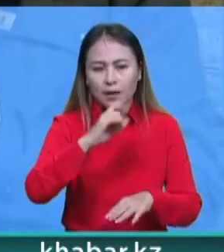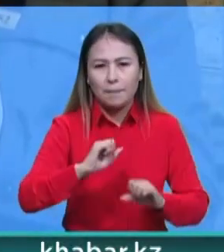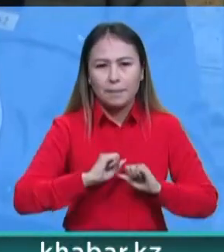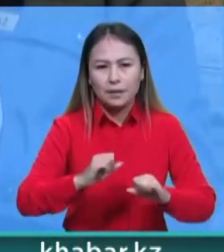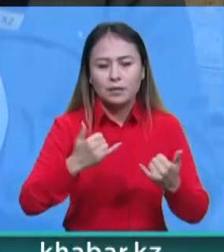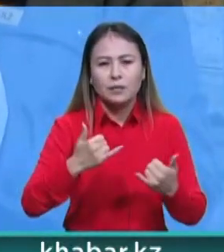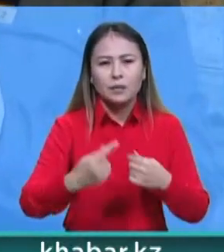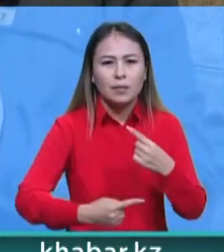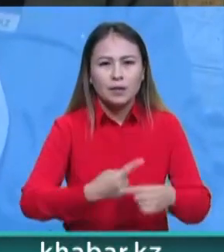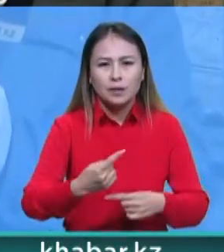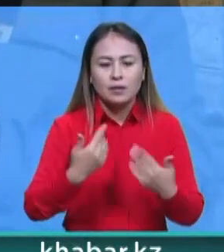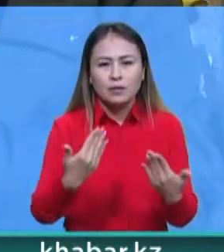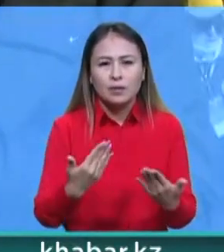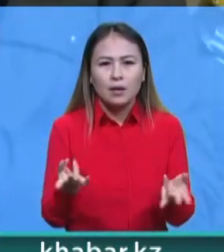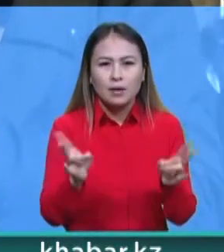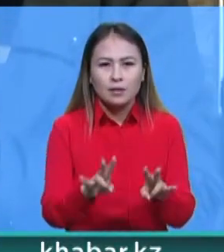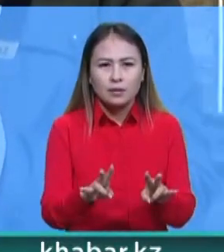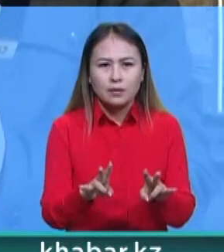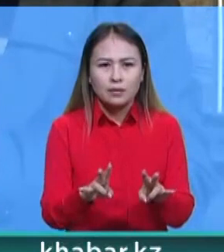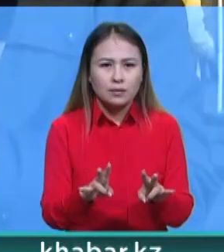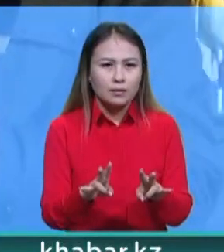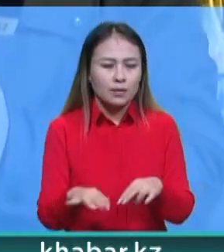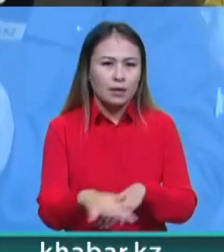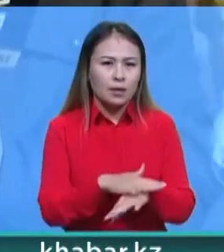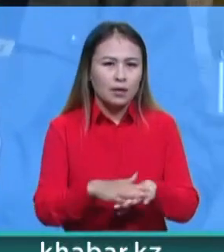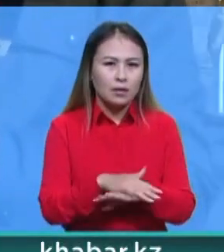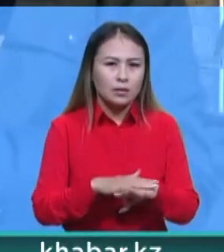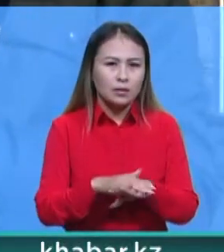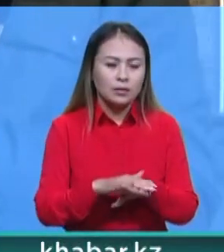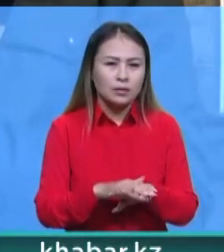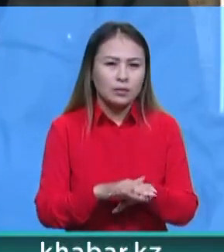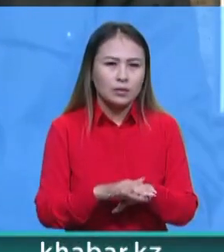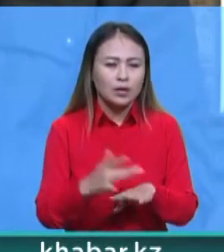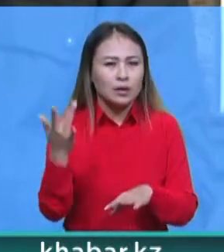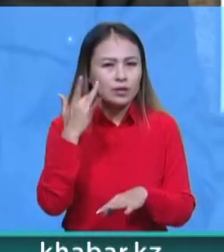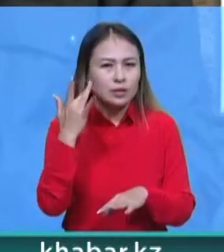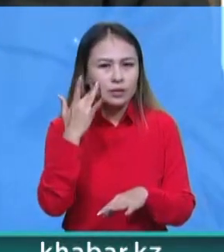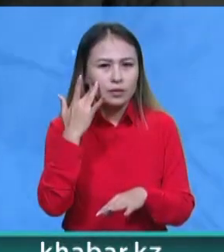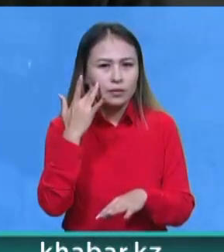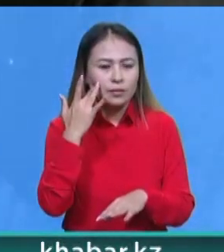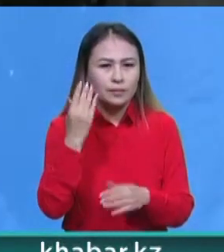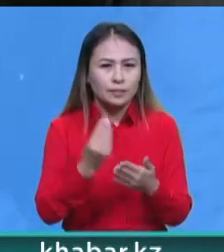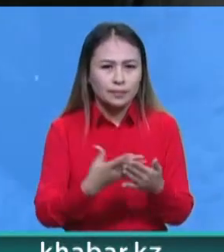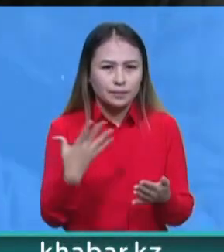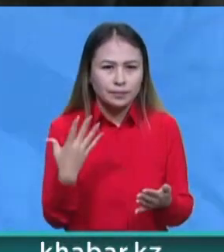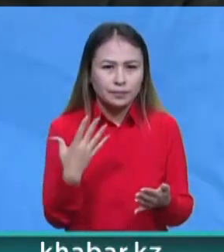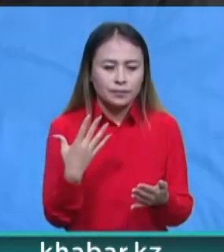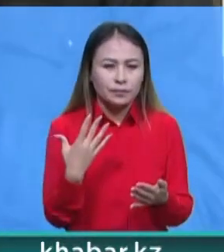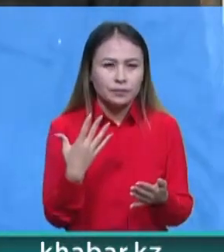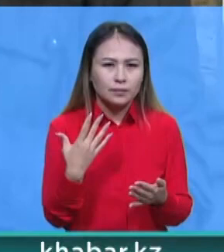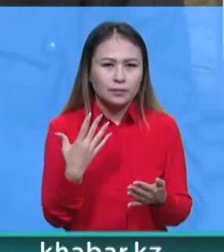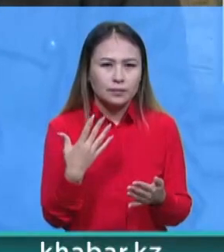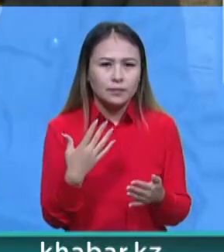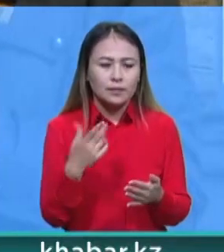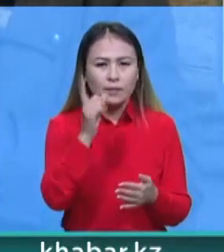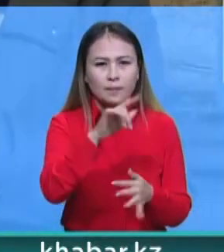батырларымыз, бабаларымыз осы бір қасіретінде досымен кетсін. Бірақ салт-дәстүр, ұлттық болмыс деген қашанда біз үшін қымбат. Бүгін жыл көрермен